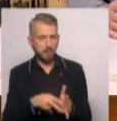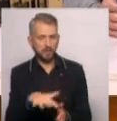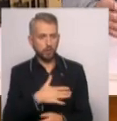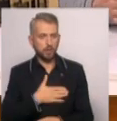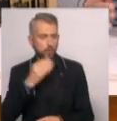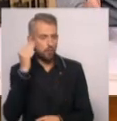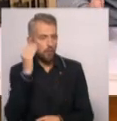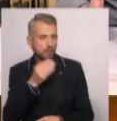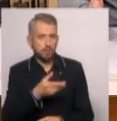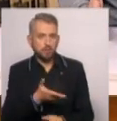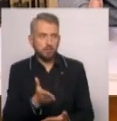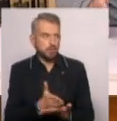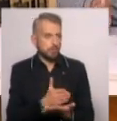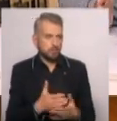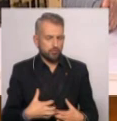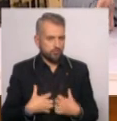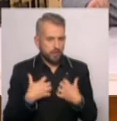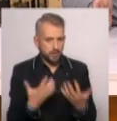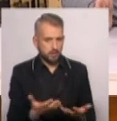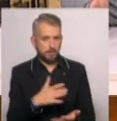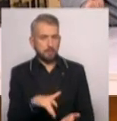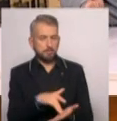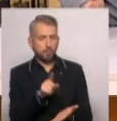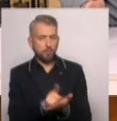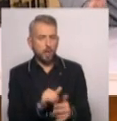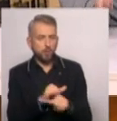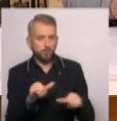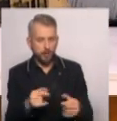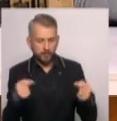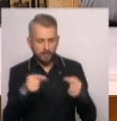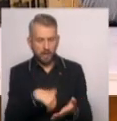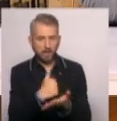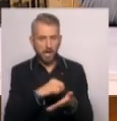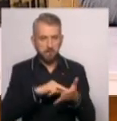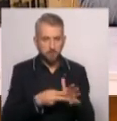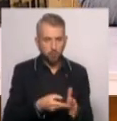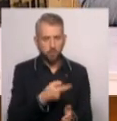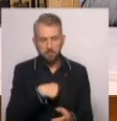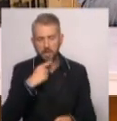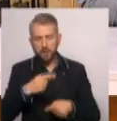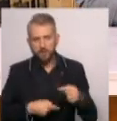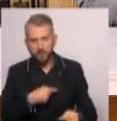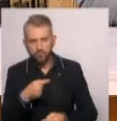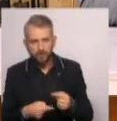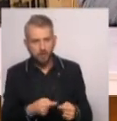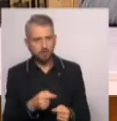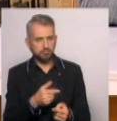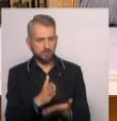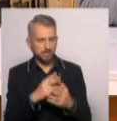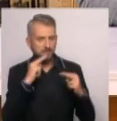погляд, неподобством самі по собі, тому що місто має розвиватись за генеральним планом, а ми весь час ми стаємо